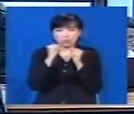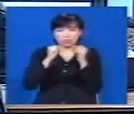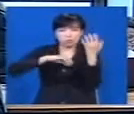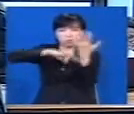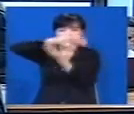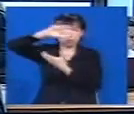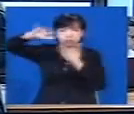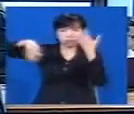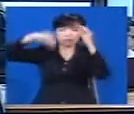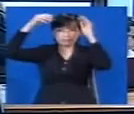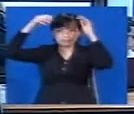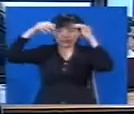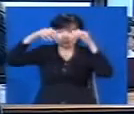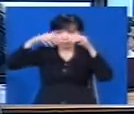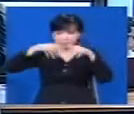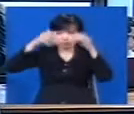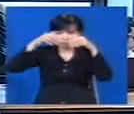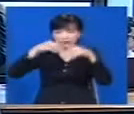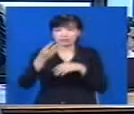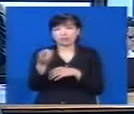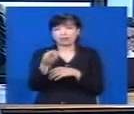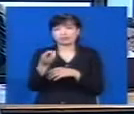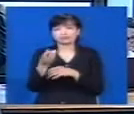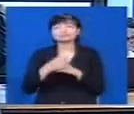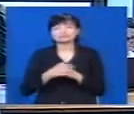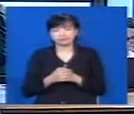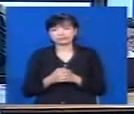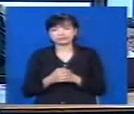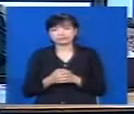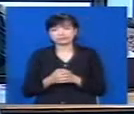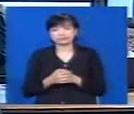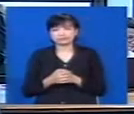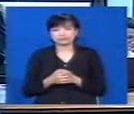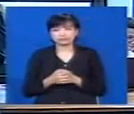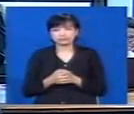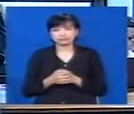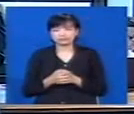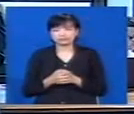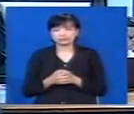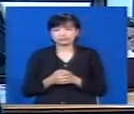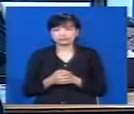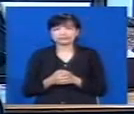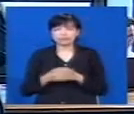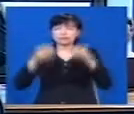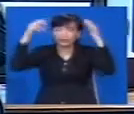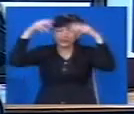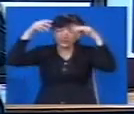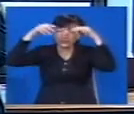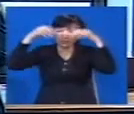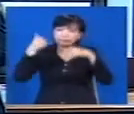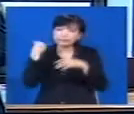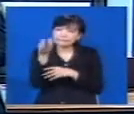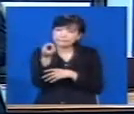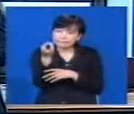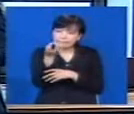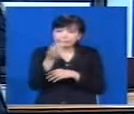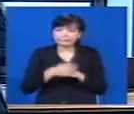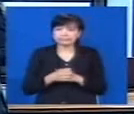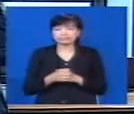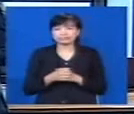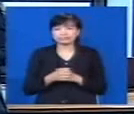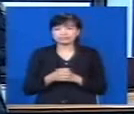กลดน้อยลงนะครับ พายุและฝนจะไม่มาก จะไม่มากจะไม่มาก จะบอกว่าไม่มาก จะไม่มากแต่ก็มีตกปรับปลายเนื่องจากเรามีร่องความกด